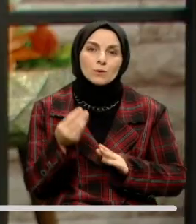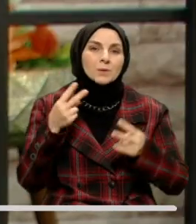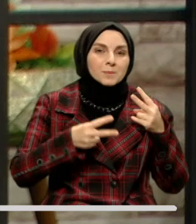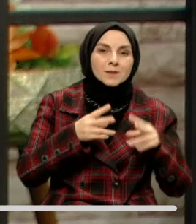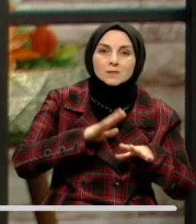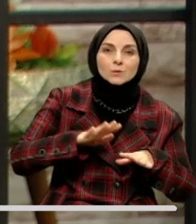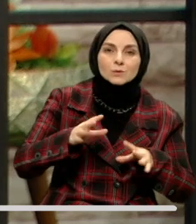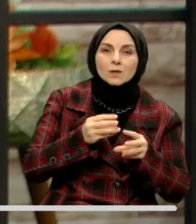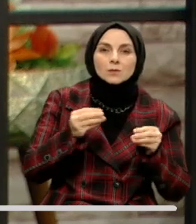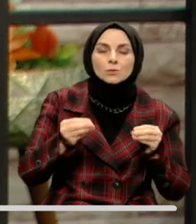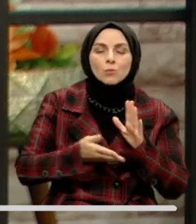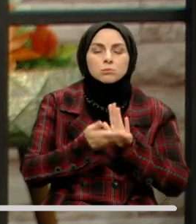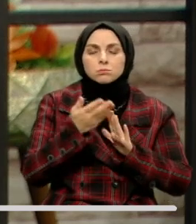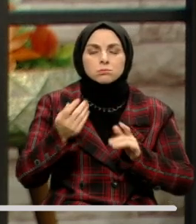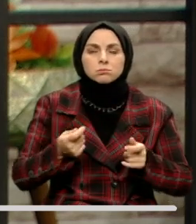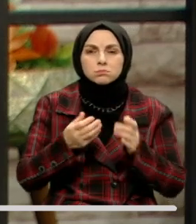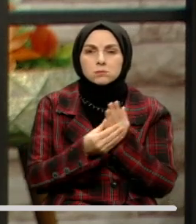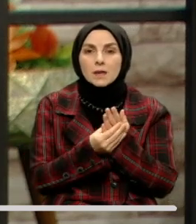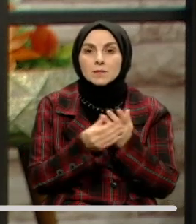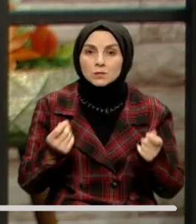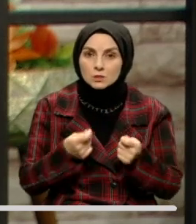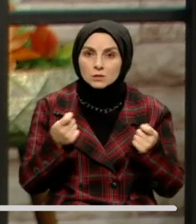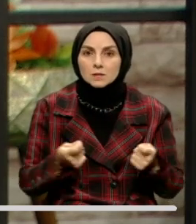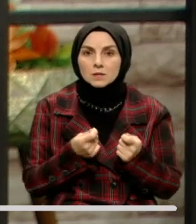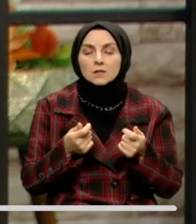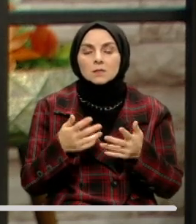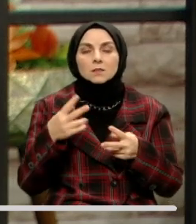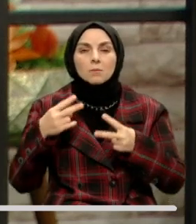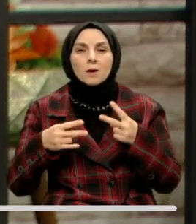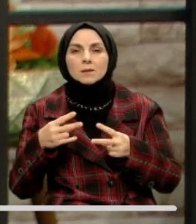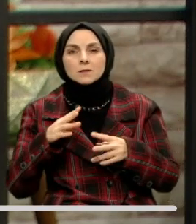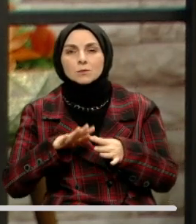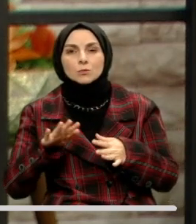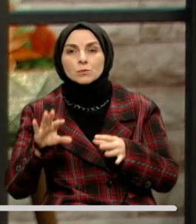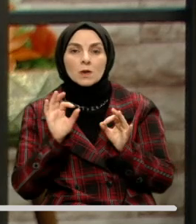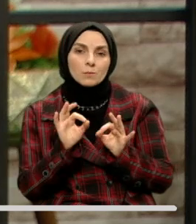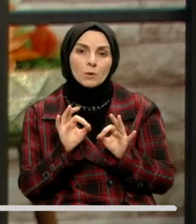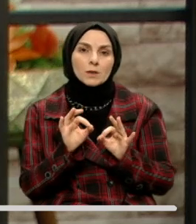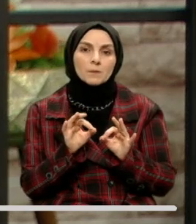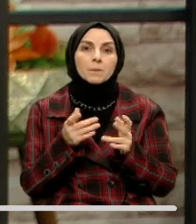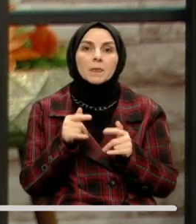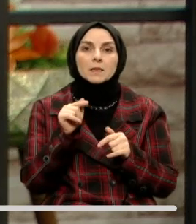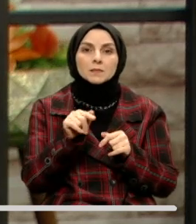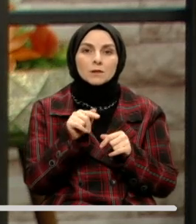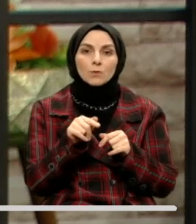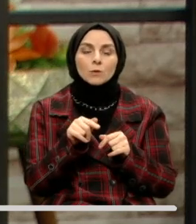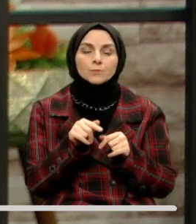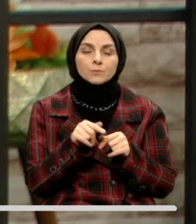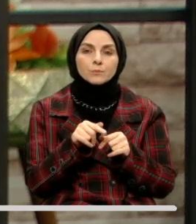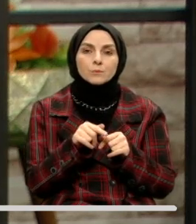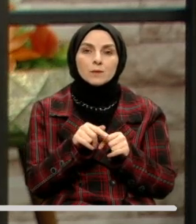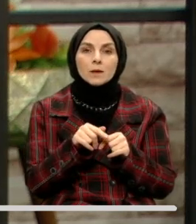geçer öğrenciler kendi arasında. İnek ya nasıl çalışıyor, boynuzları çıktı. İşte o dopamin salgısı. Hani